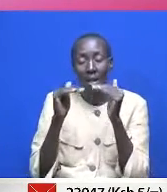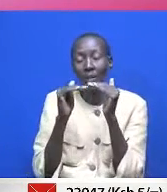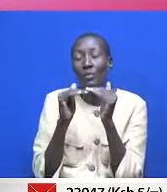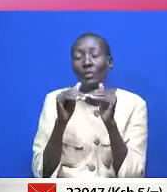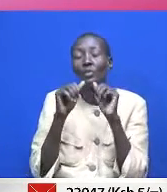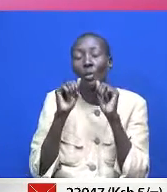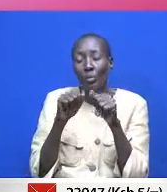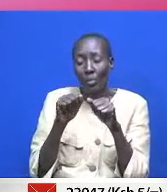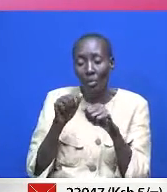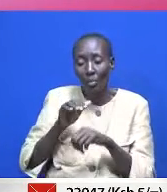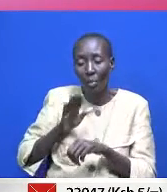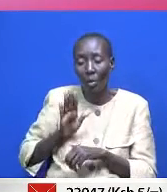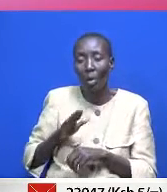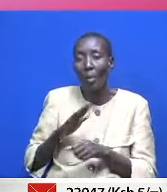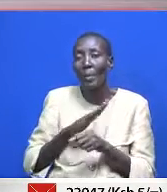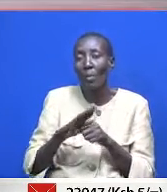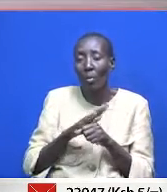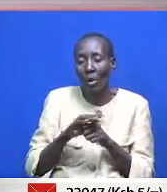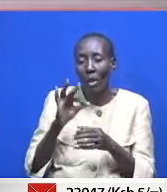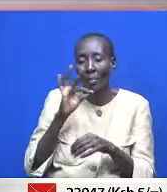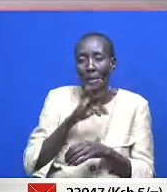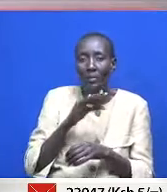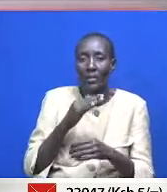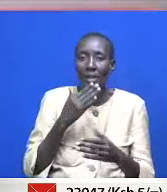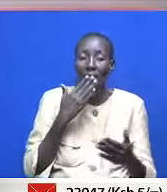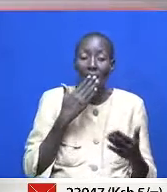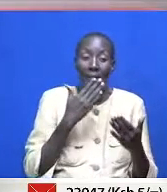Kwa hivyo kuna matumaini. Kuna matumaini. Shukran sana